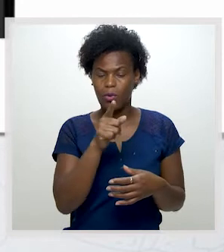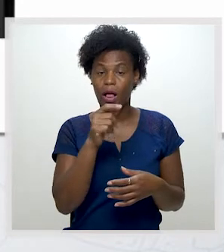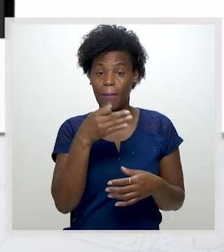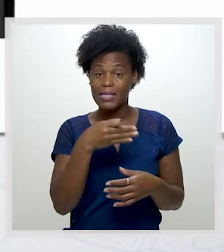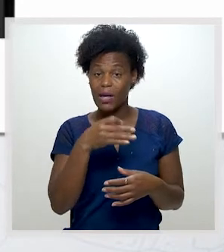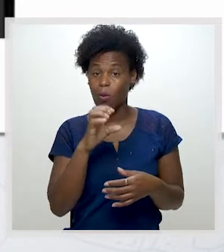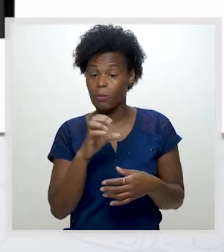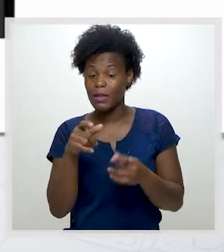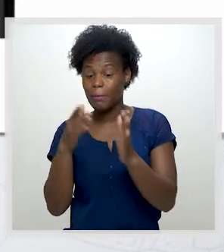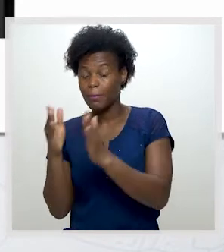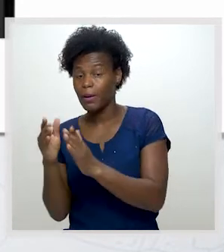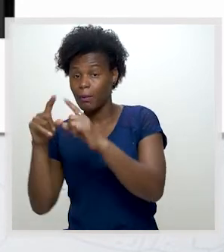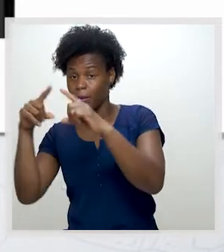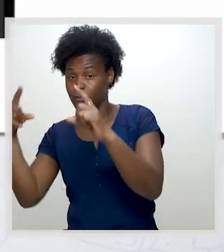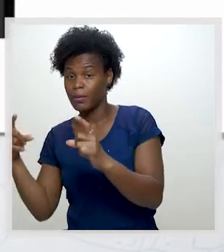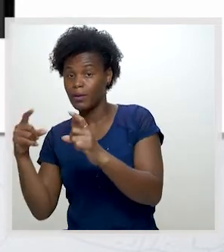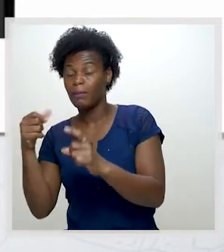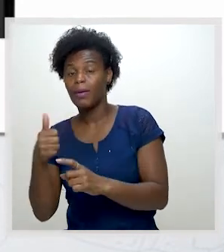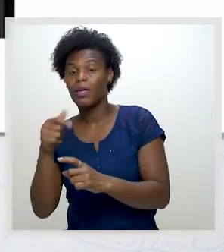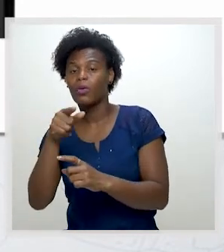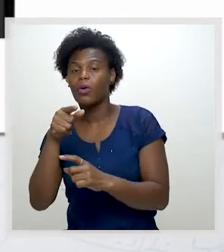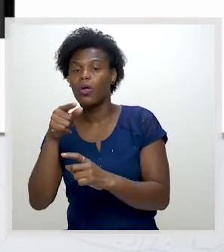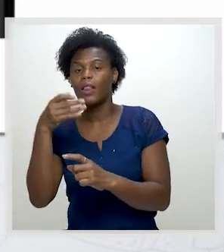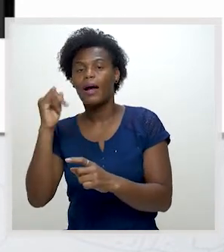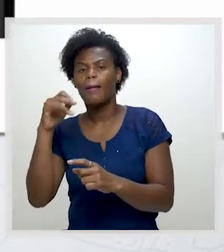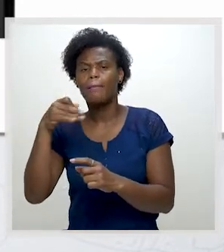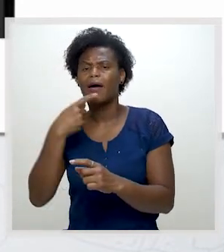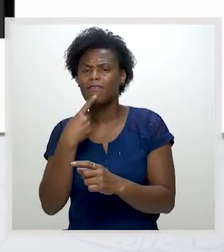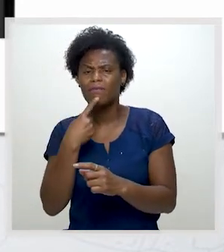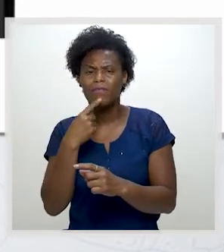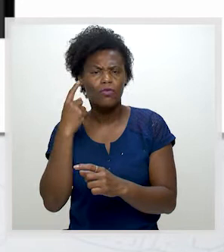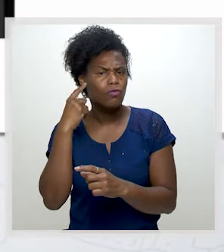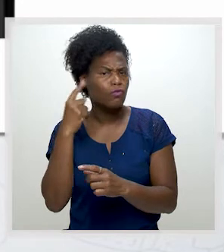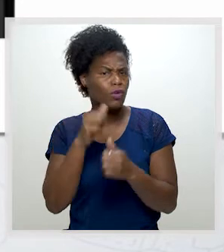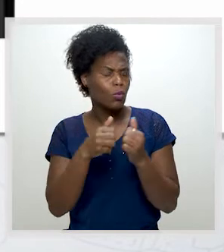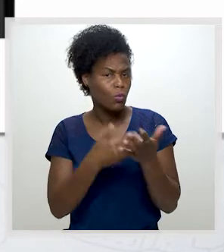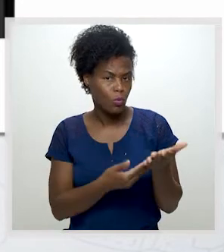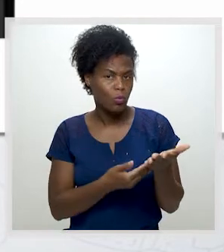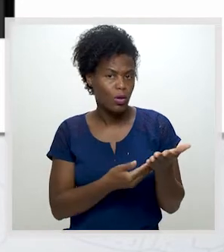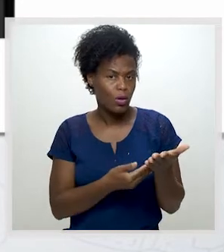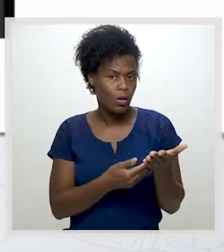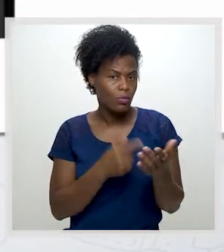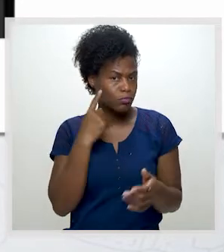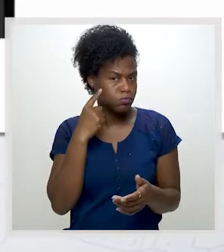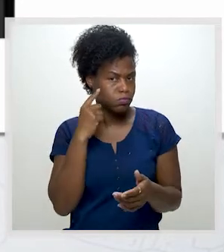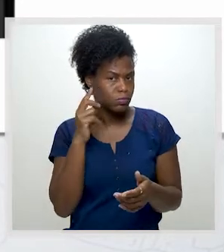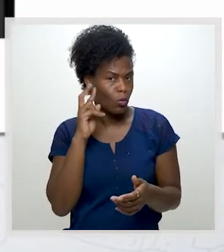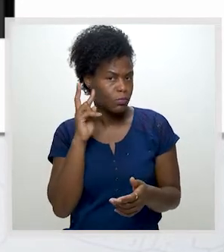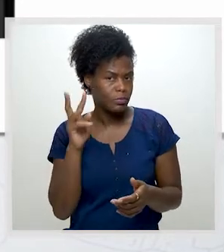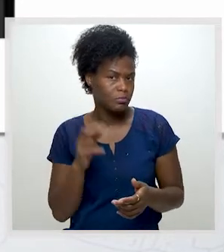passé composé et dans le panneau B quand tu entends l'imparfait. Tu vas écouter un document audio.